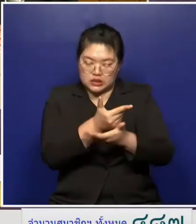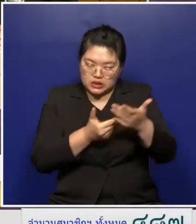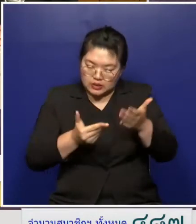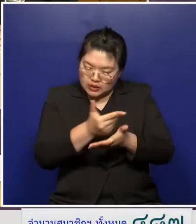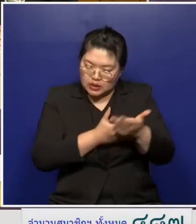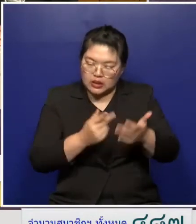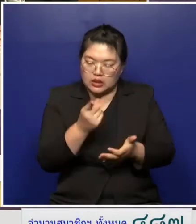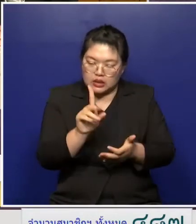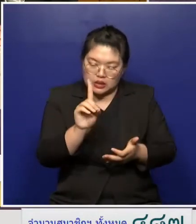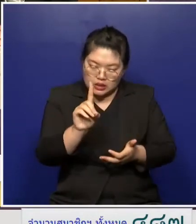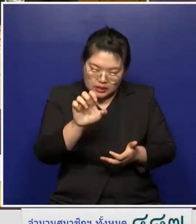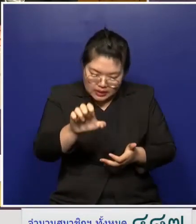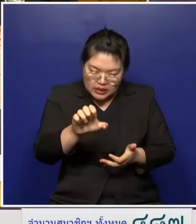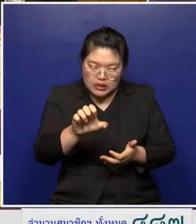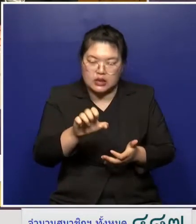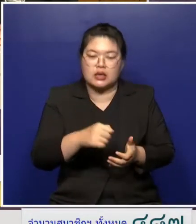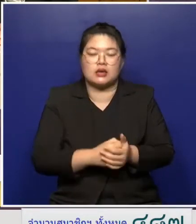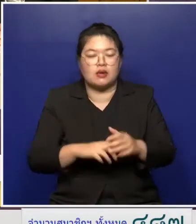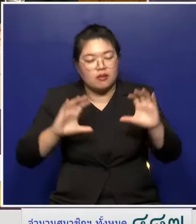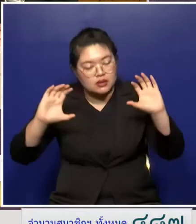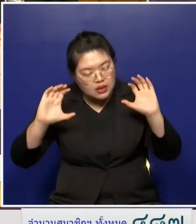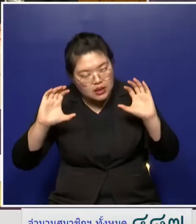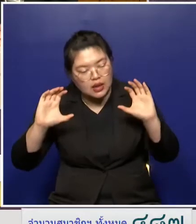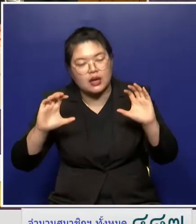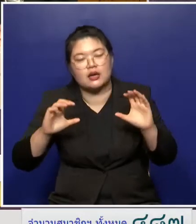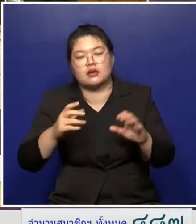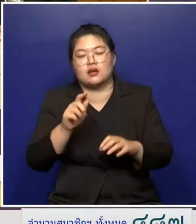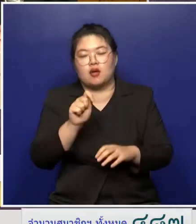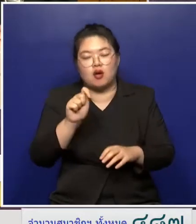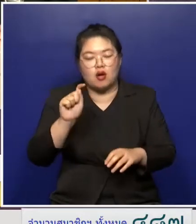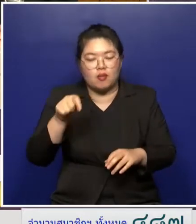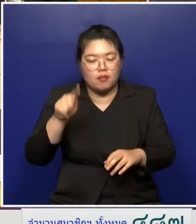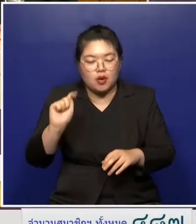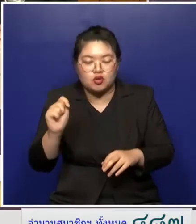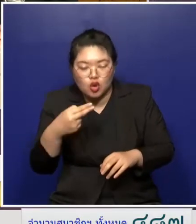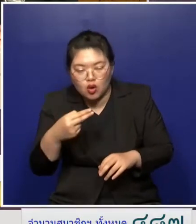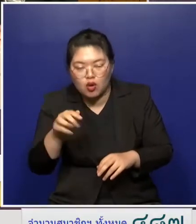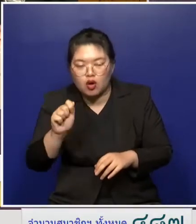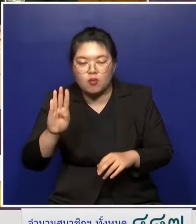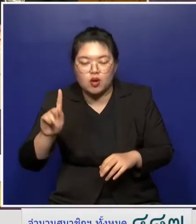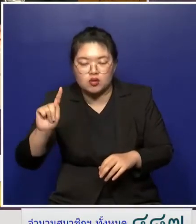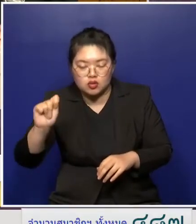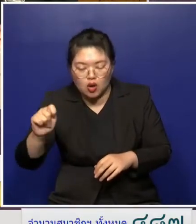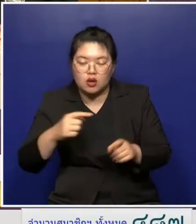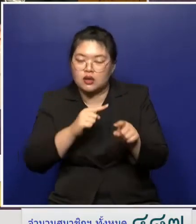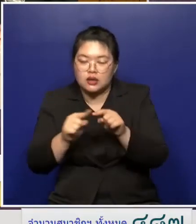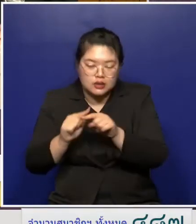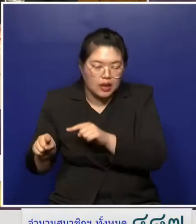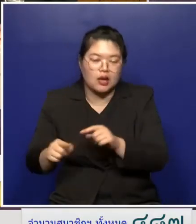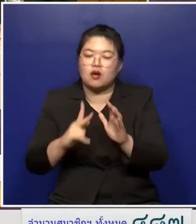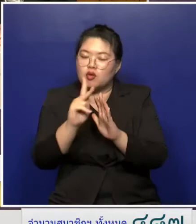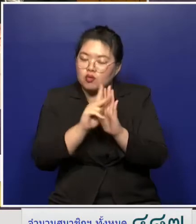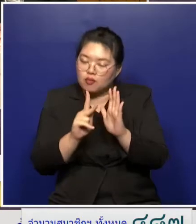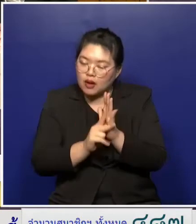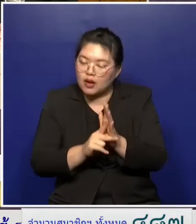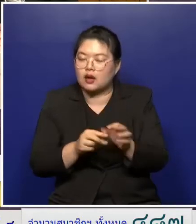บเช่นเกี่ยวกับการปฏิบิรแการส่วทองทินการออกคำสั่งพ millimeterการยฏิบติตามก premisesวิธีปฏิบัิรแ่การ